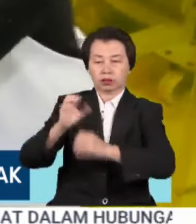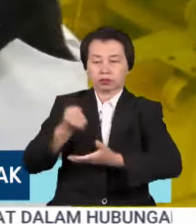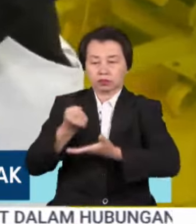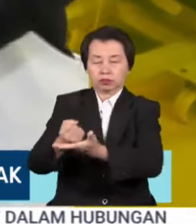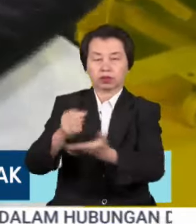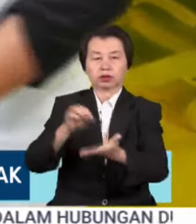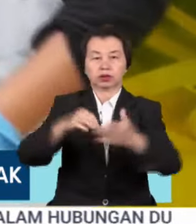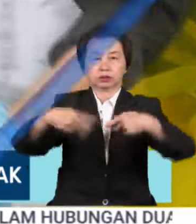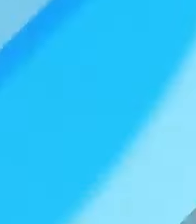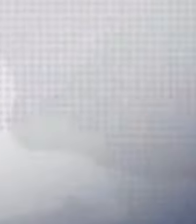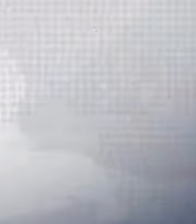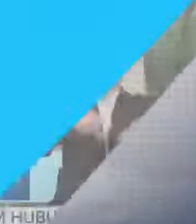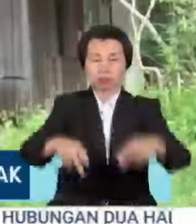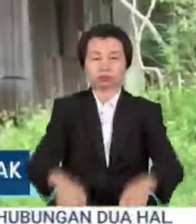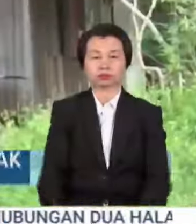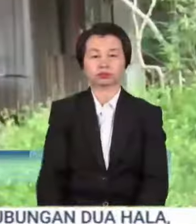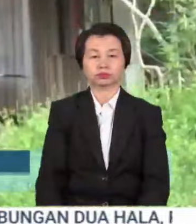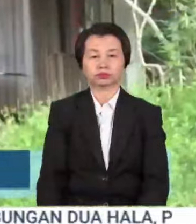pasaran.